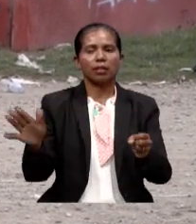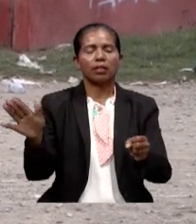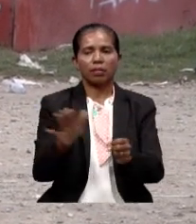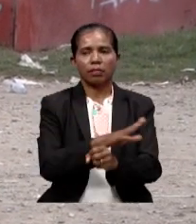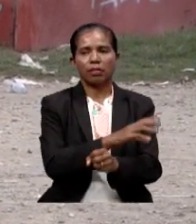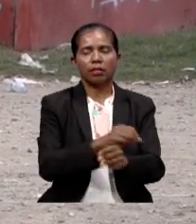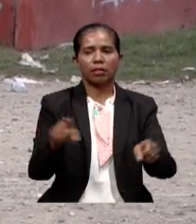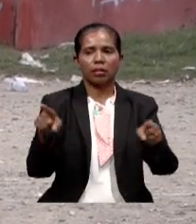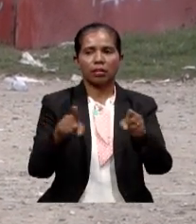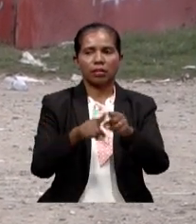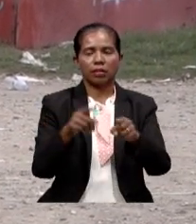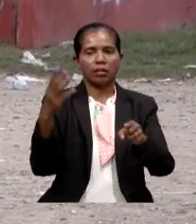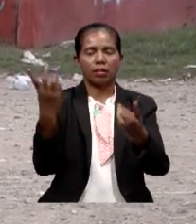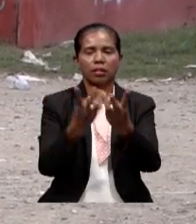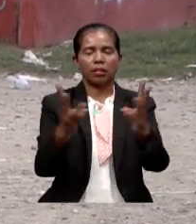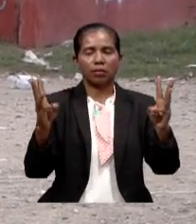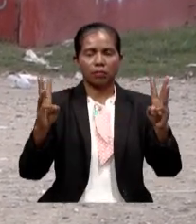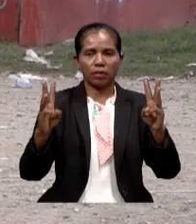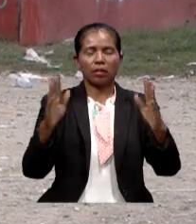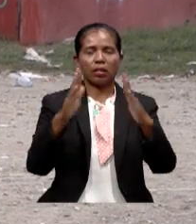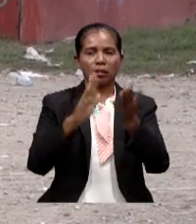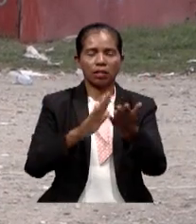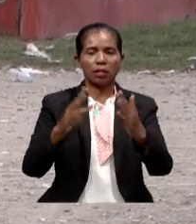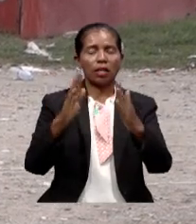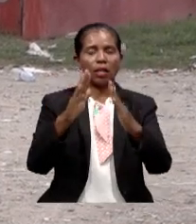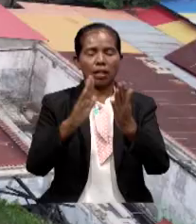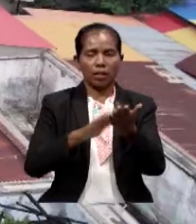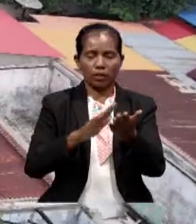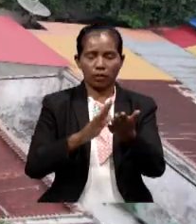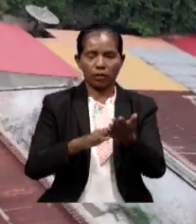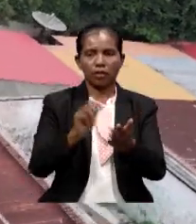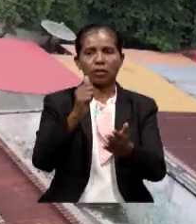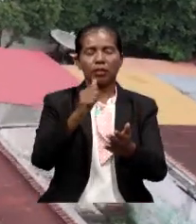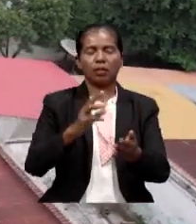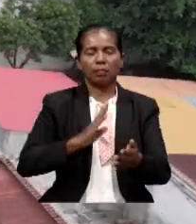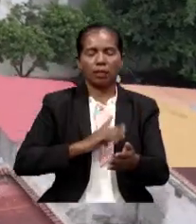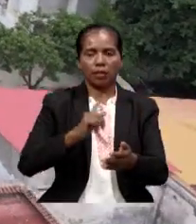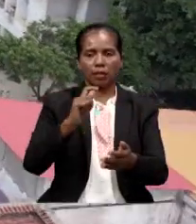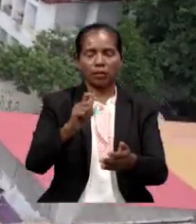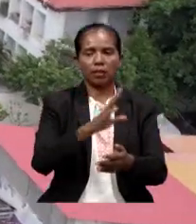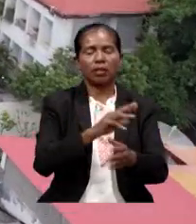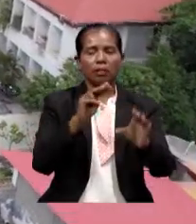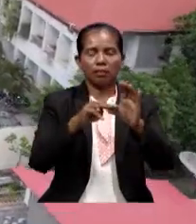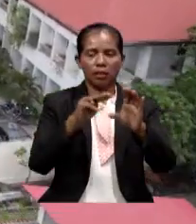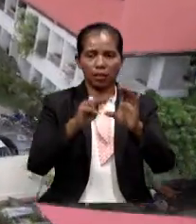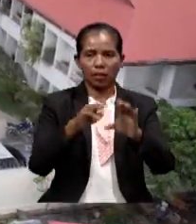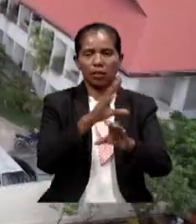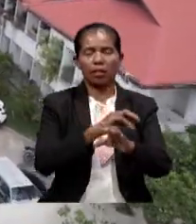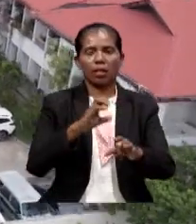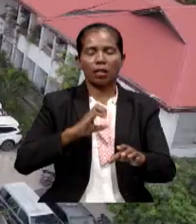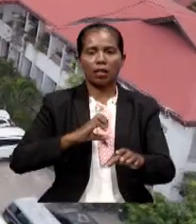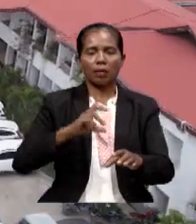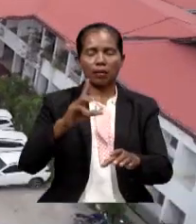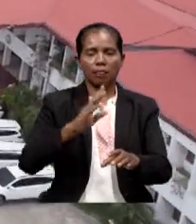ne, hanesan iha moru eskola desde dezembro komoro, balidi, mascarinhas, eis mercado lama, elemloi,